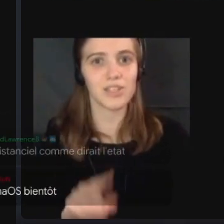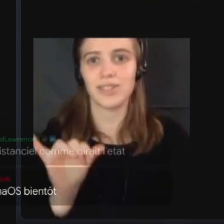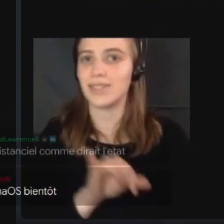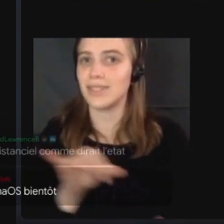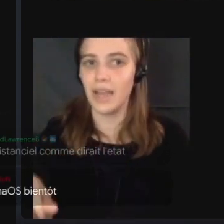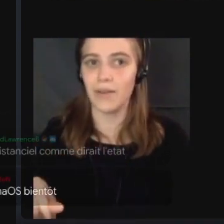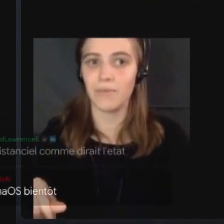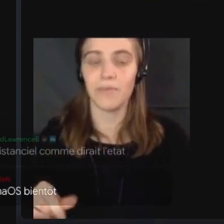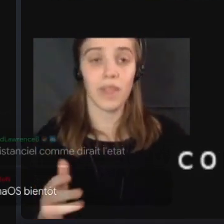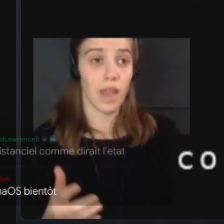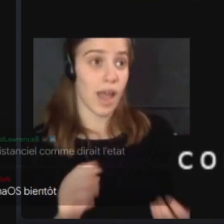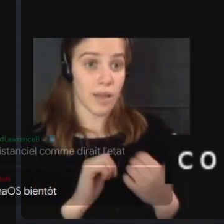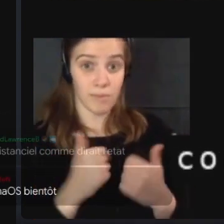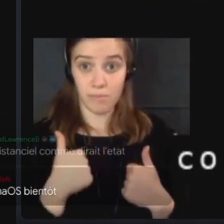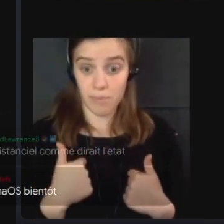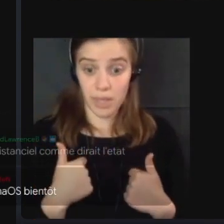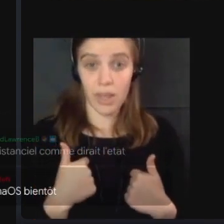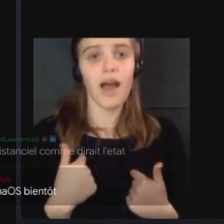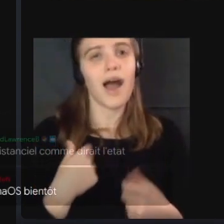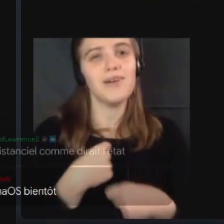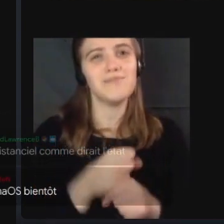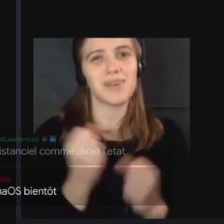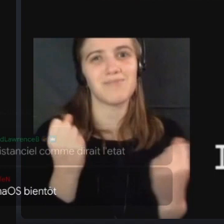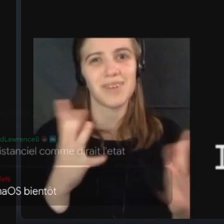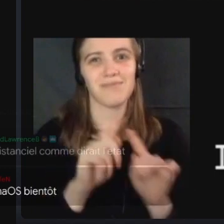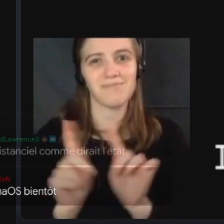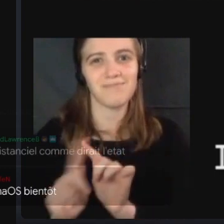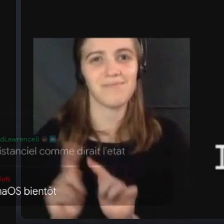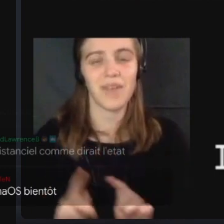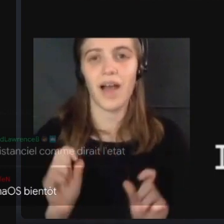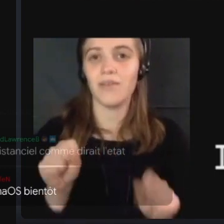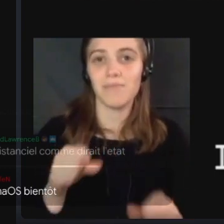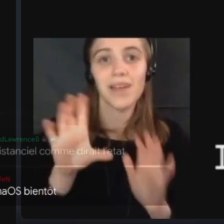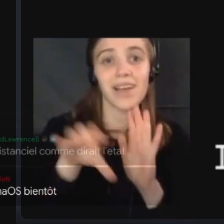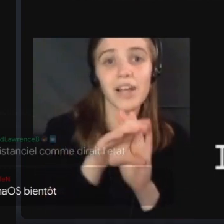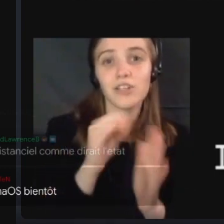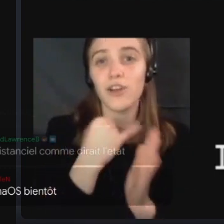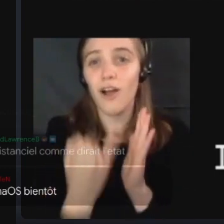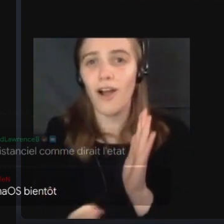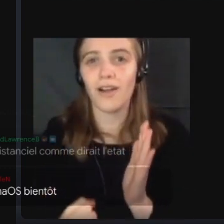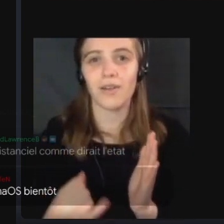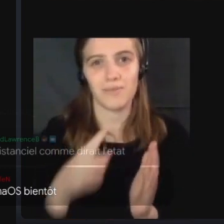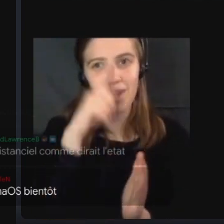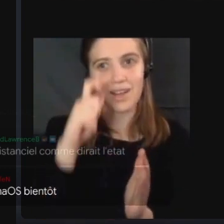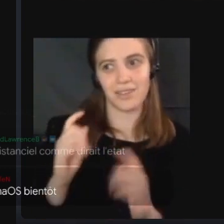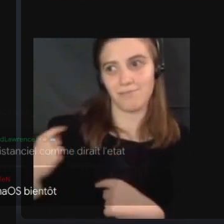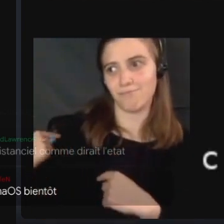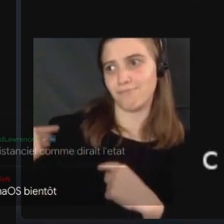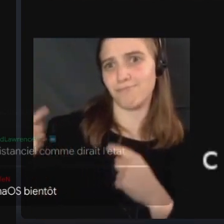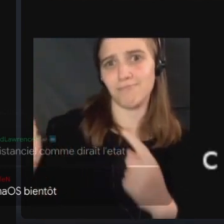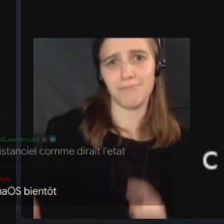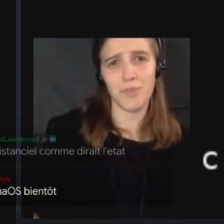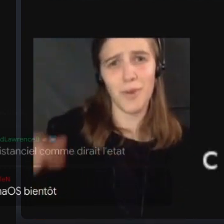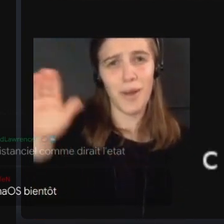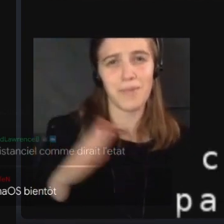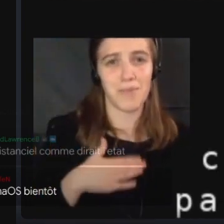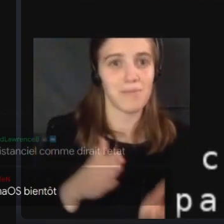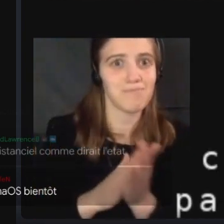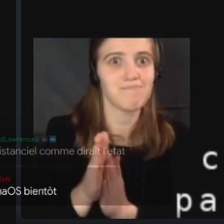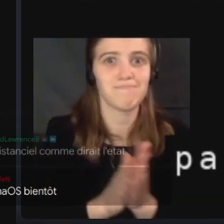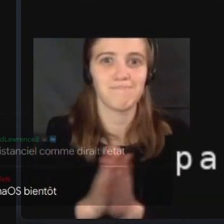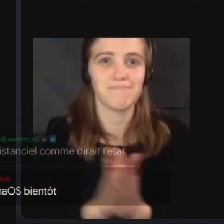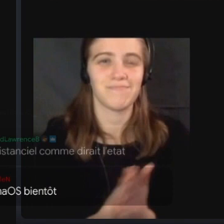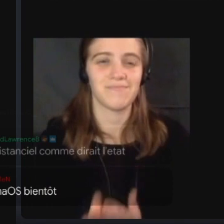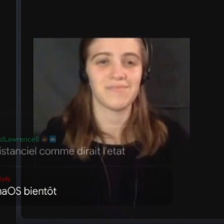pas annoncé les components en pas bêta, mais ça va peut-être faire l'objet d'une annonce un peu moins